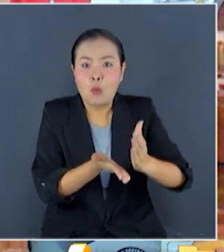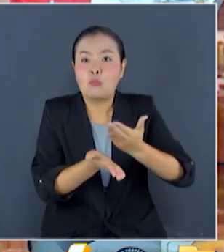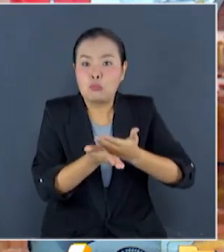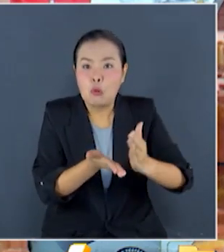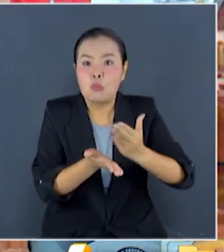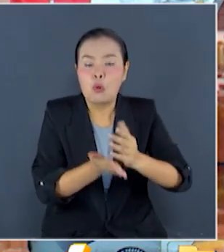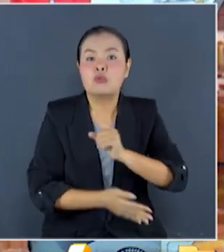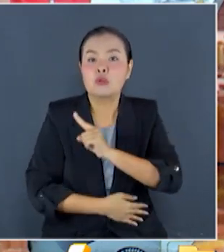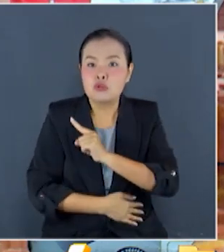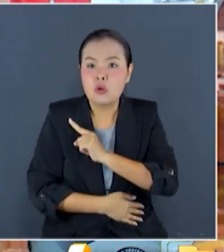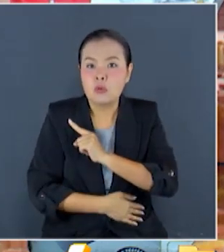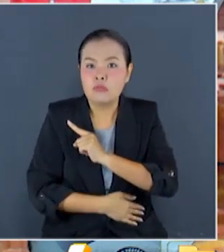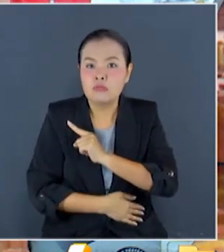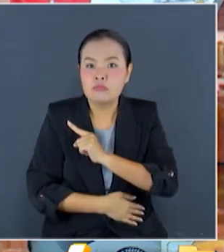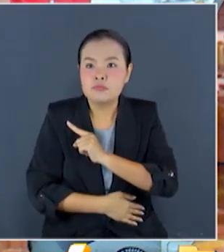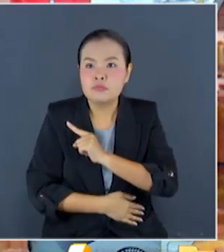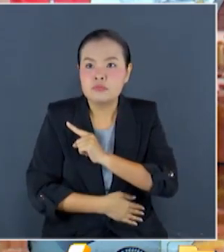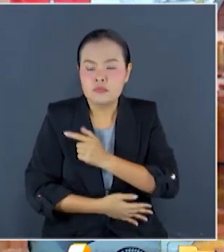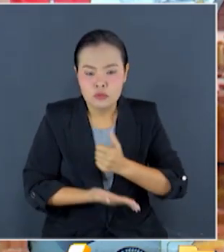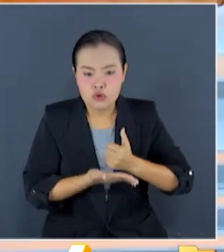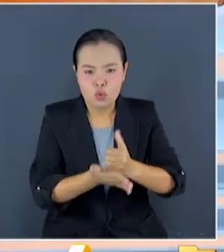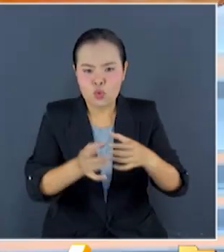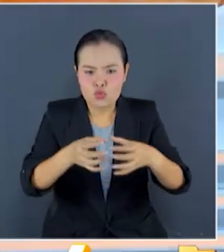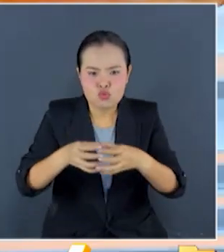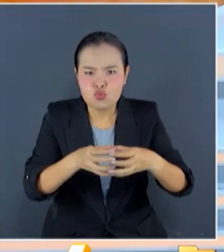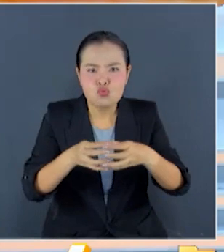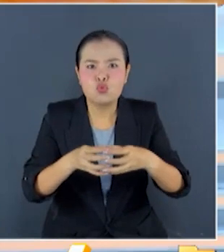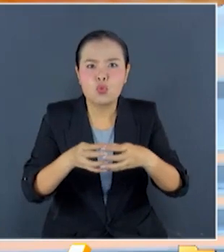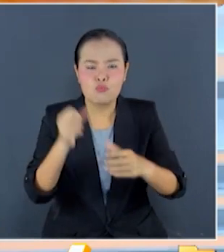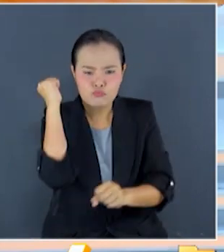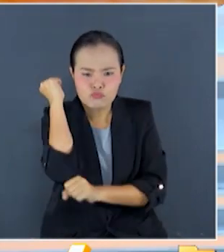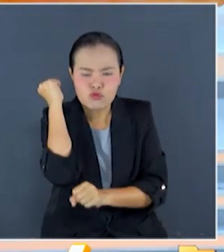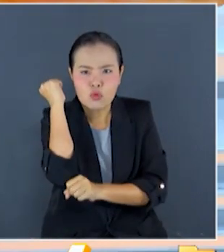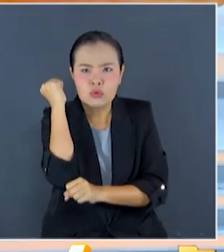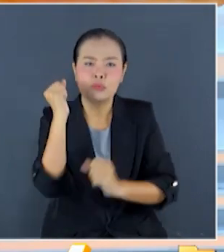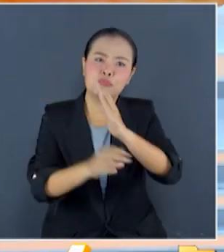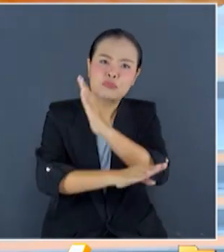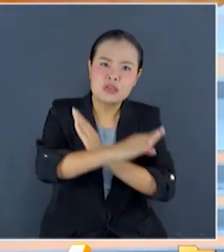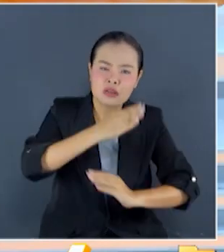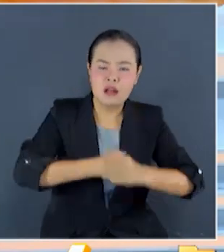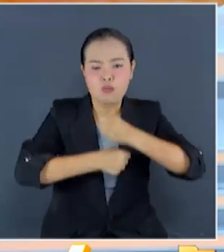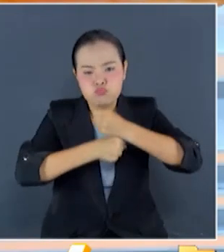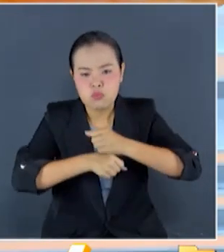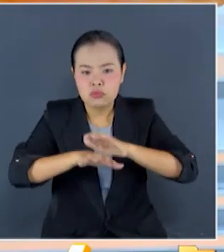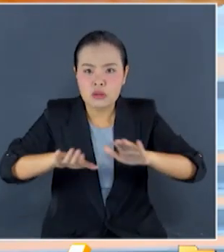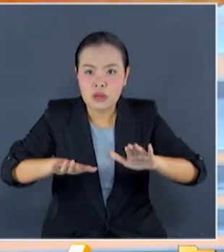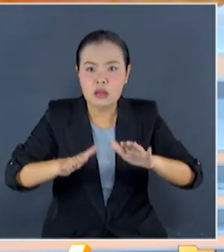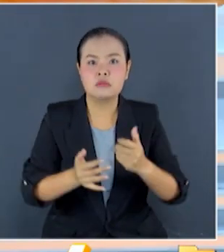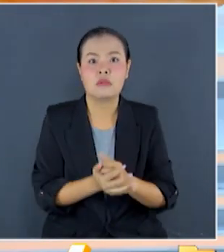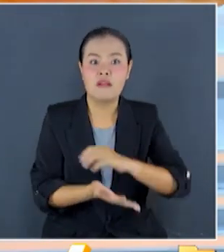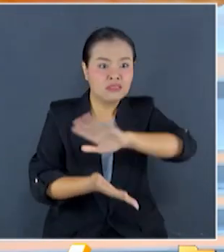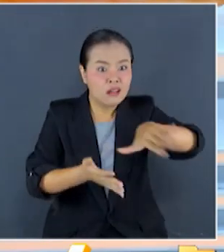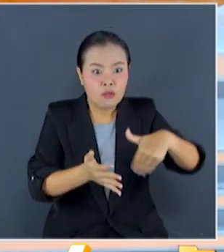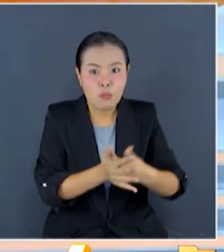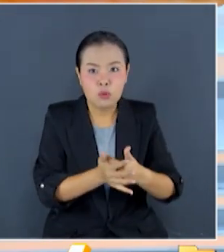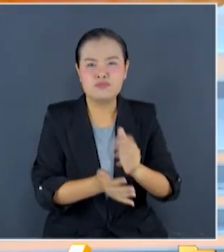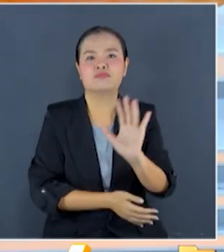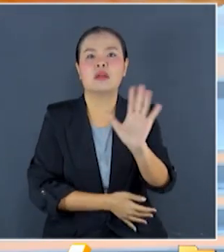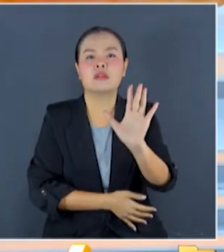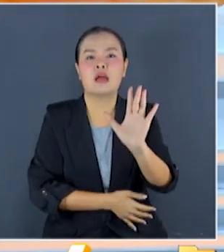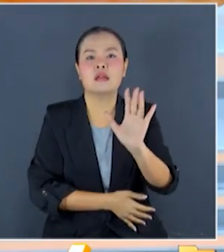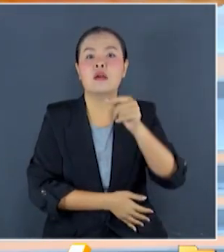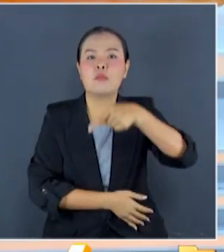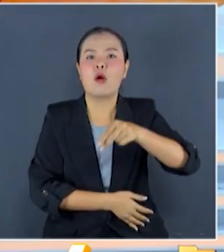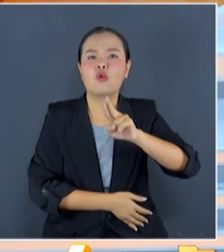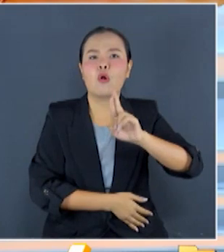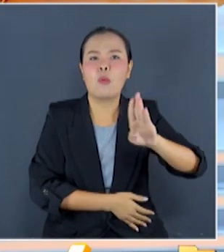างเช่นควรจะช่วยเหลือเปราะบางไหมกลุ่มเปราะบางไม่ใช่ช่วยเหลือทุกคนแบบนี ้ และอีกเรื่องนึงฮะอย่าออกเป็นพ.ร.